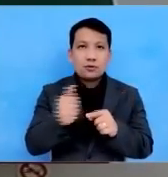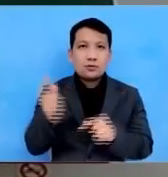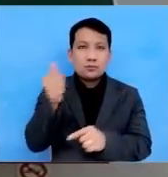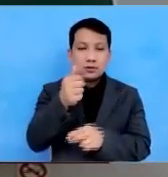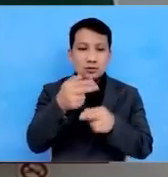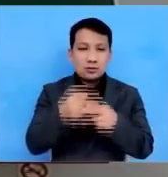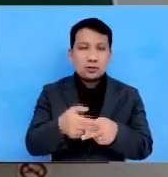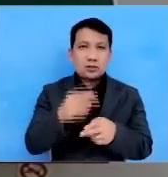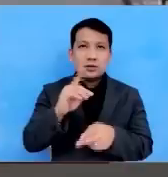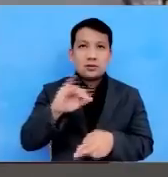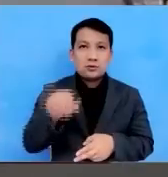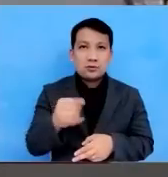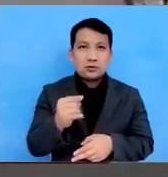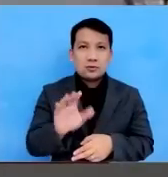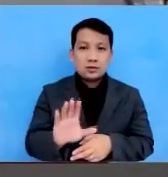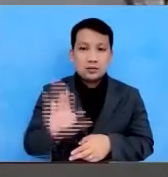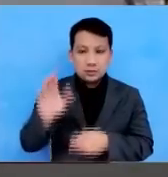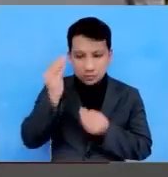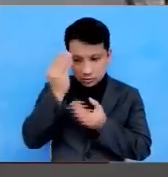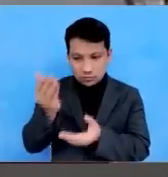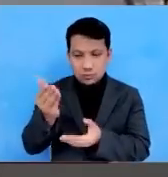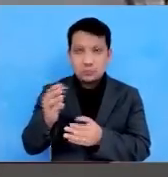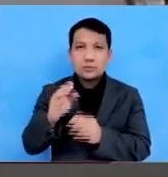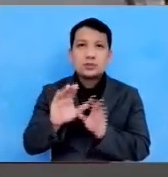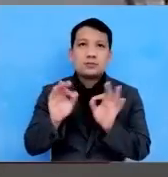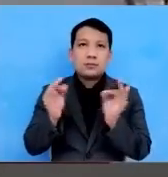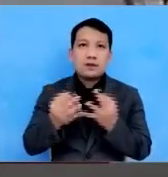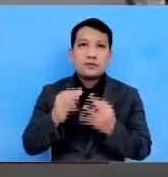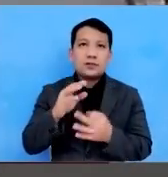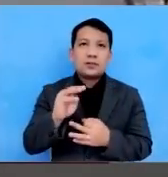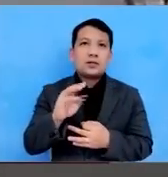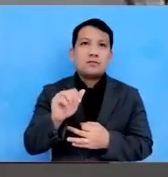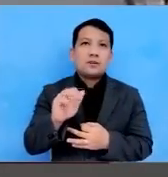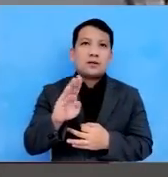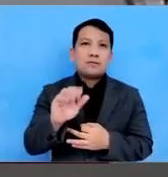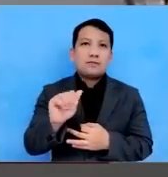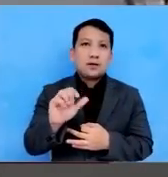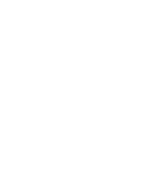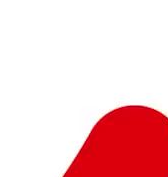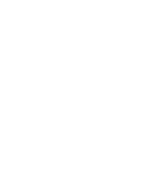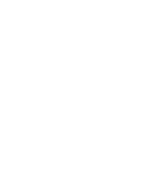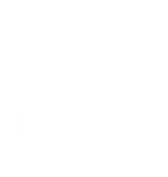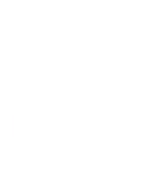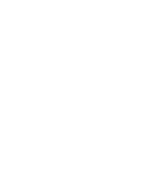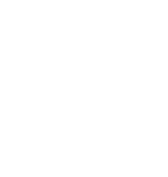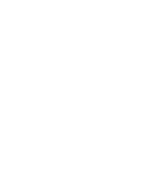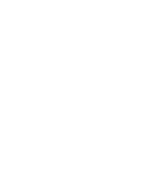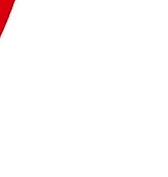sa pamilya Mabasa. Nagbabalita mula sa Frontline, Marlene Alcaide, News 5.